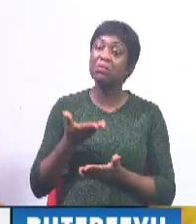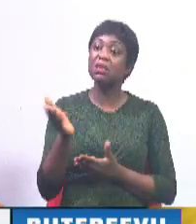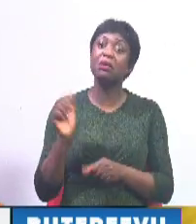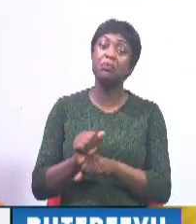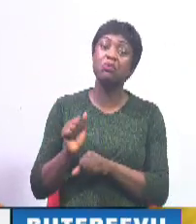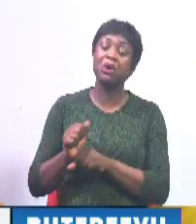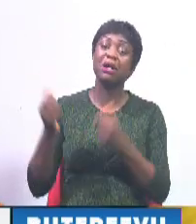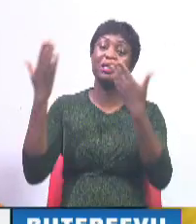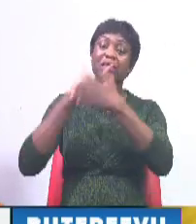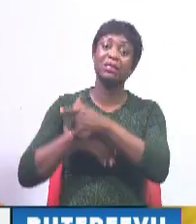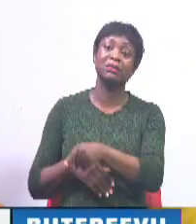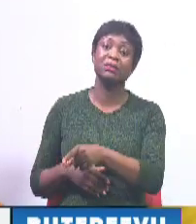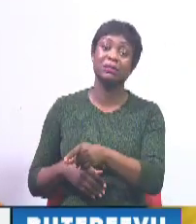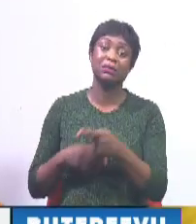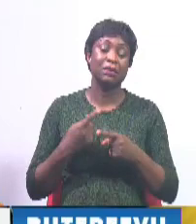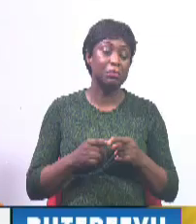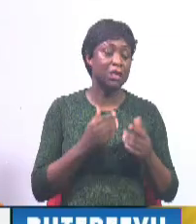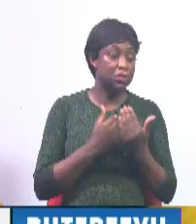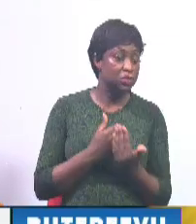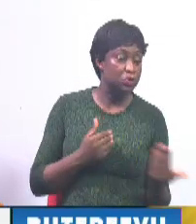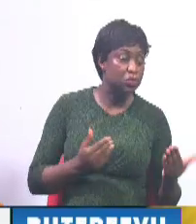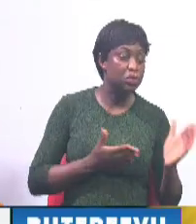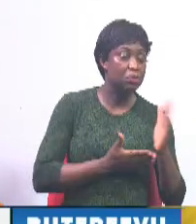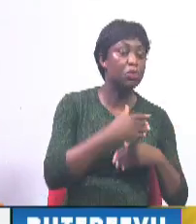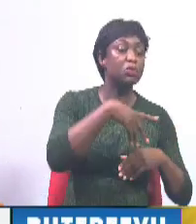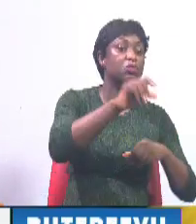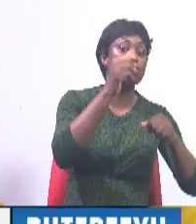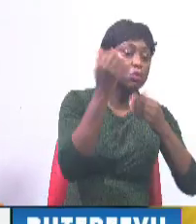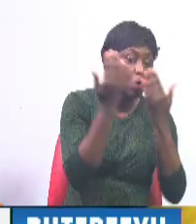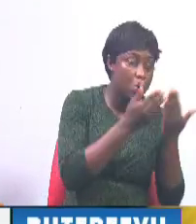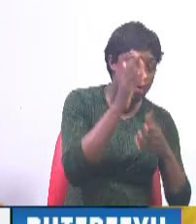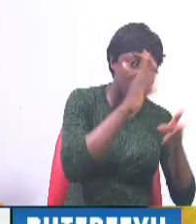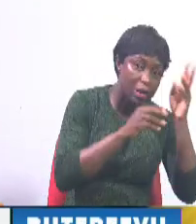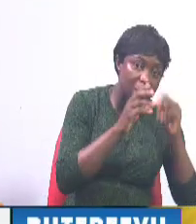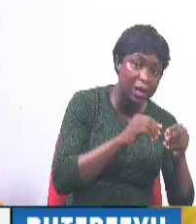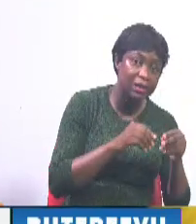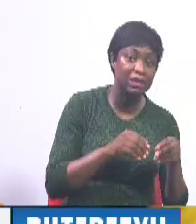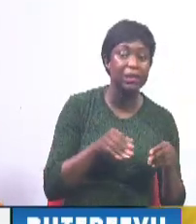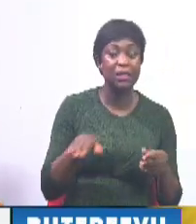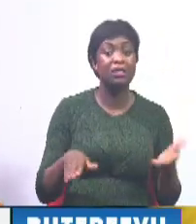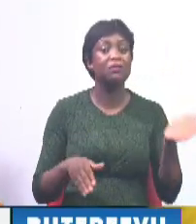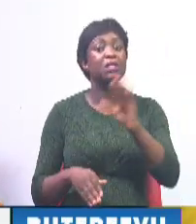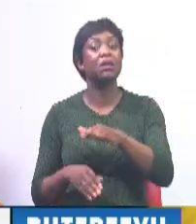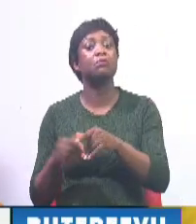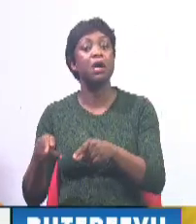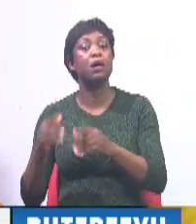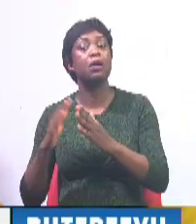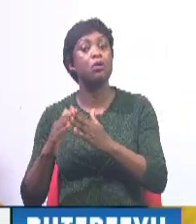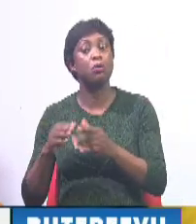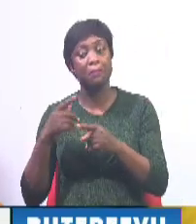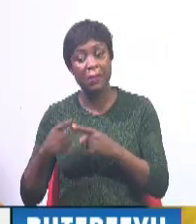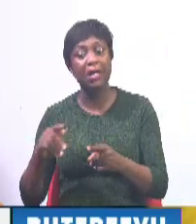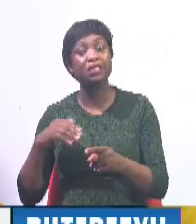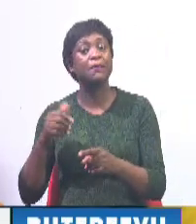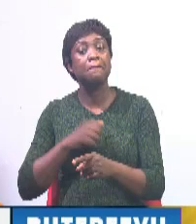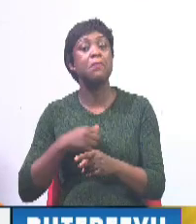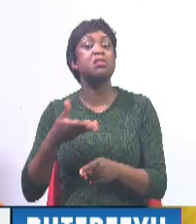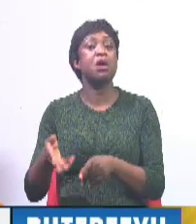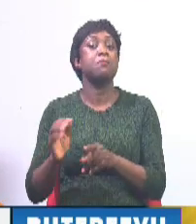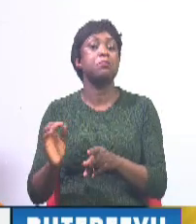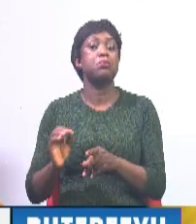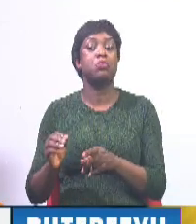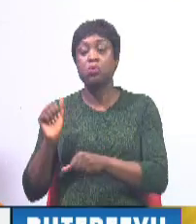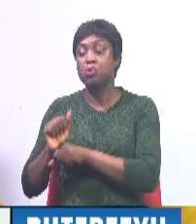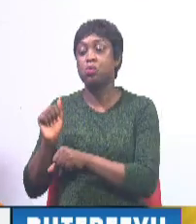baabwe abagenze okusoma ku makya kati baakomyewo dda. Naye abakyala baliwa ku streets. Kati ebireeseewo ki enkaayana. N'olwekyo ekonomi